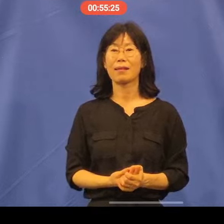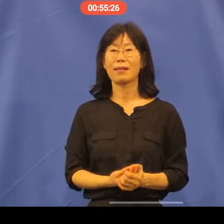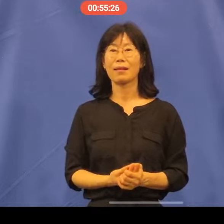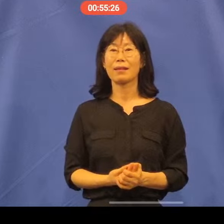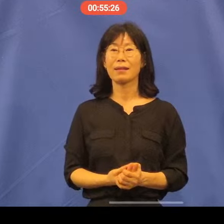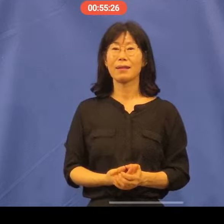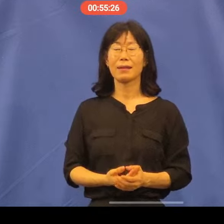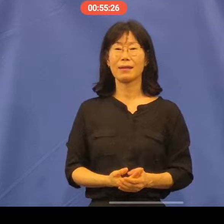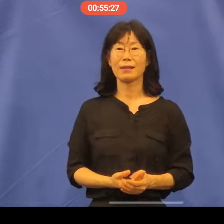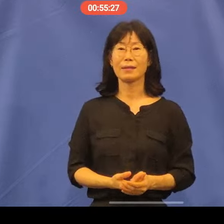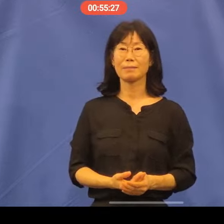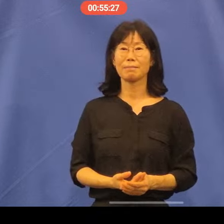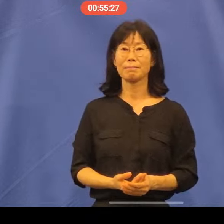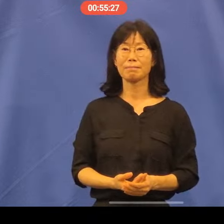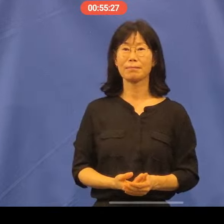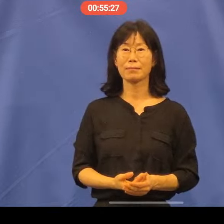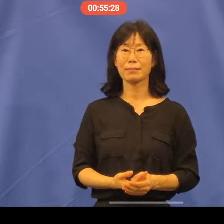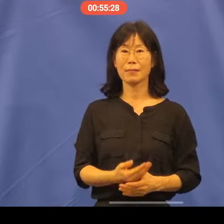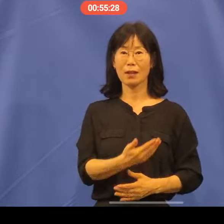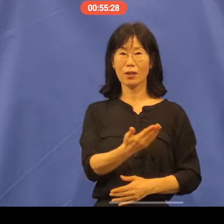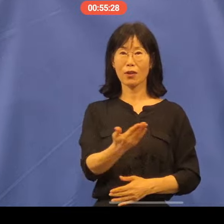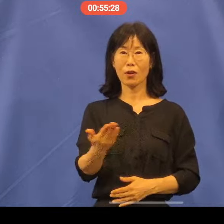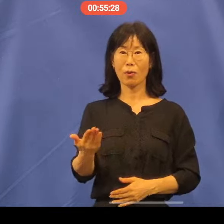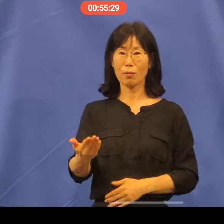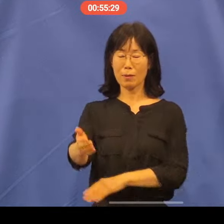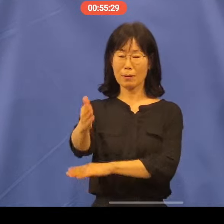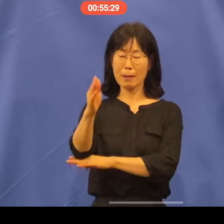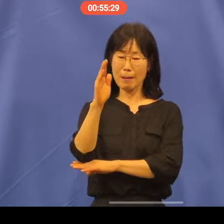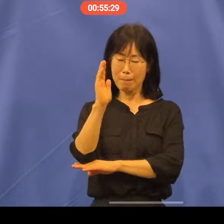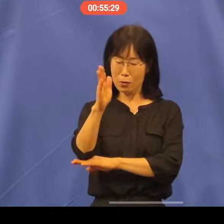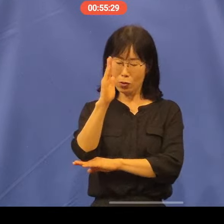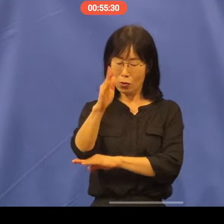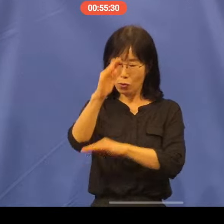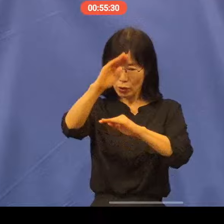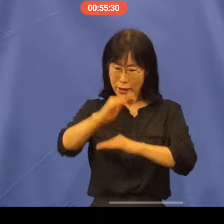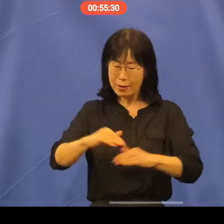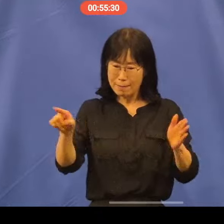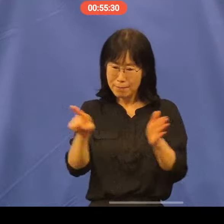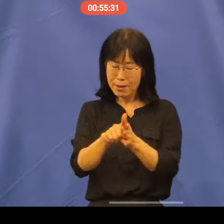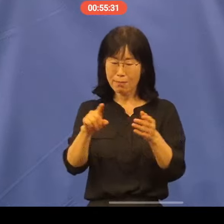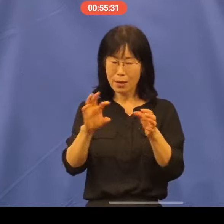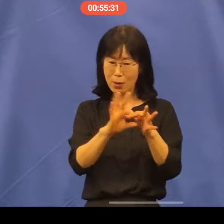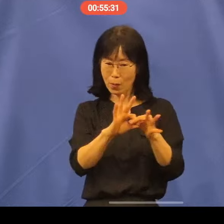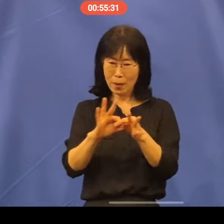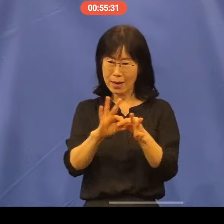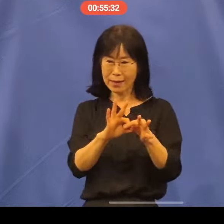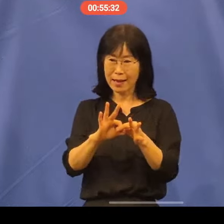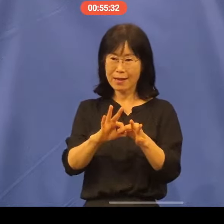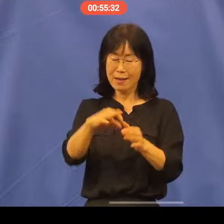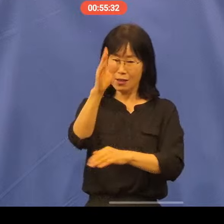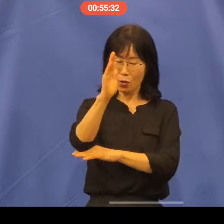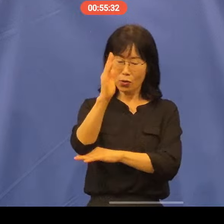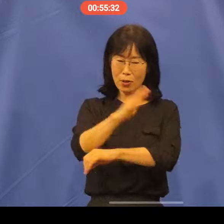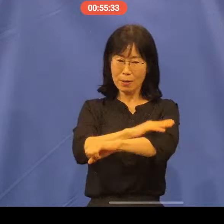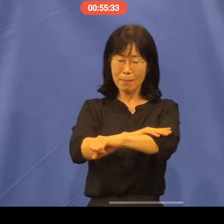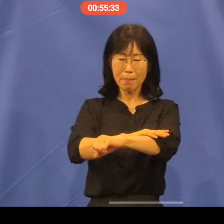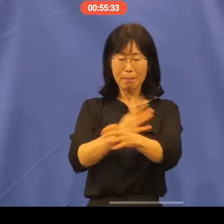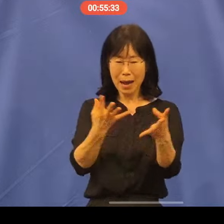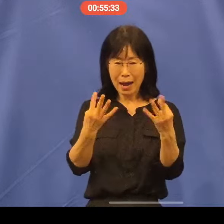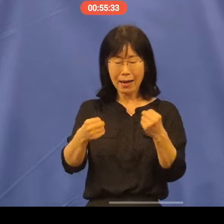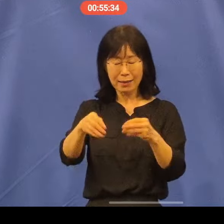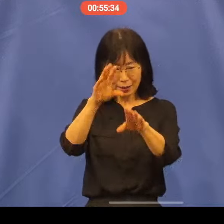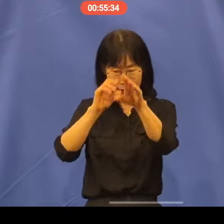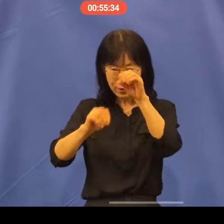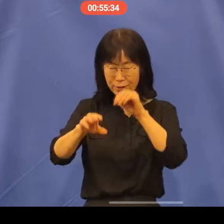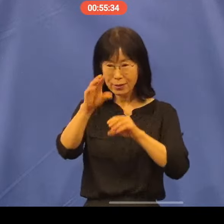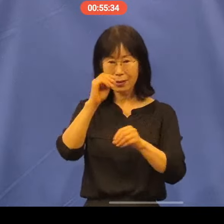고민도 해야죠. 근데 믿음이 안 생기면 여러분 계속 현학적인 설교, 뭔가 모호한 거예요, 여러분.